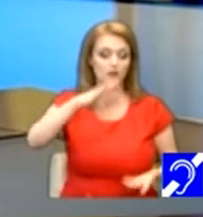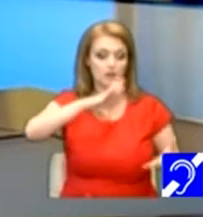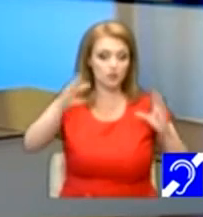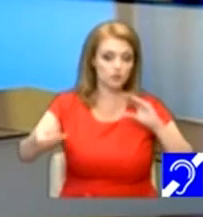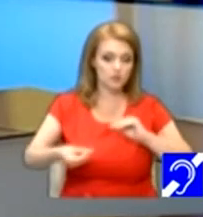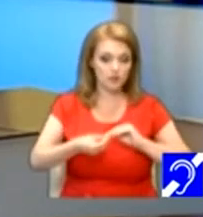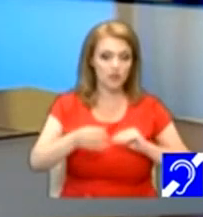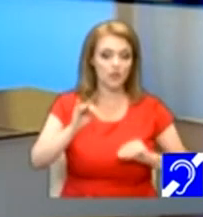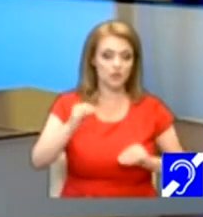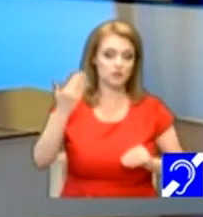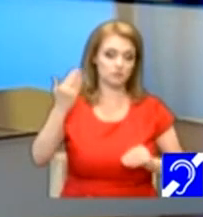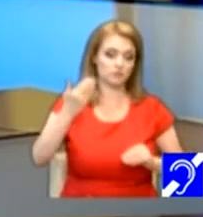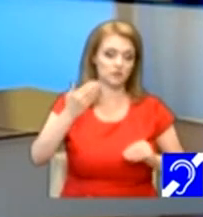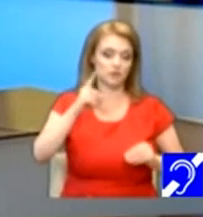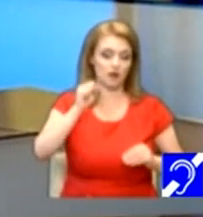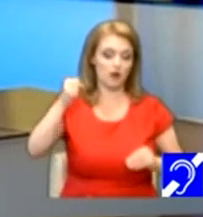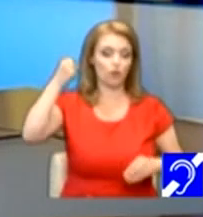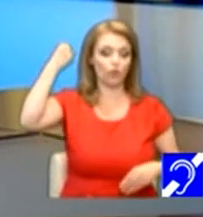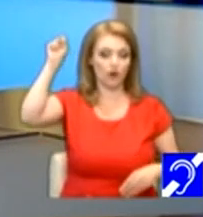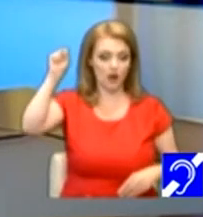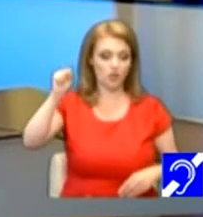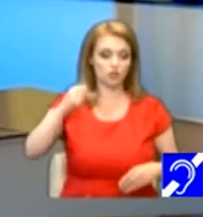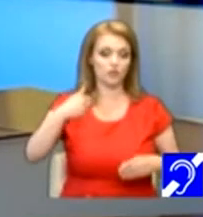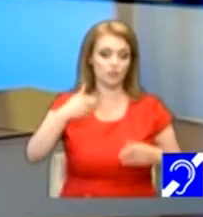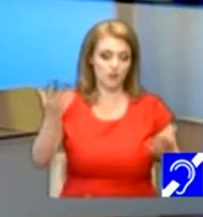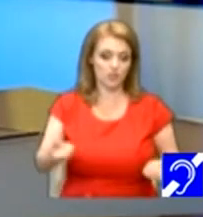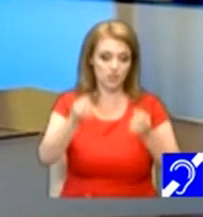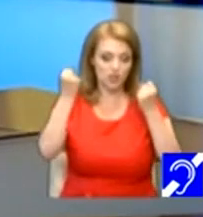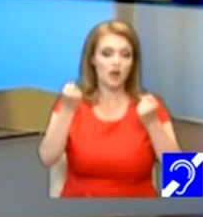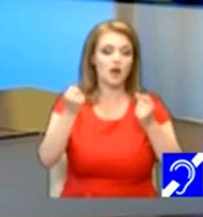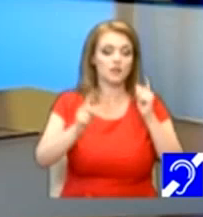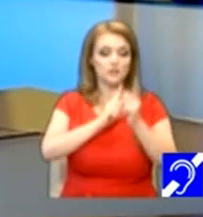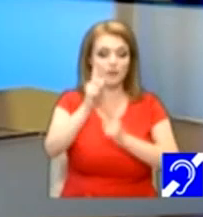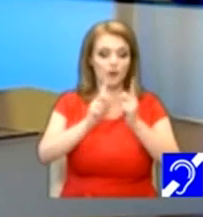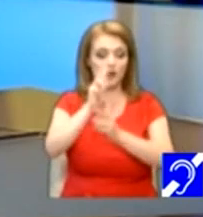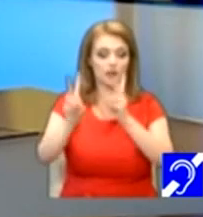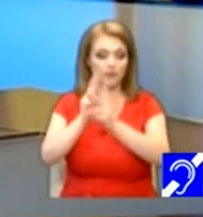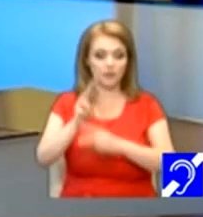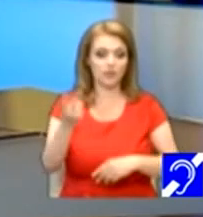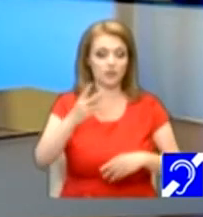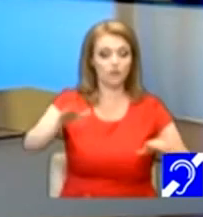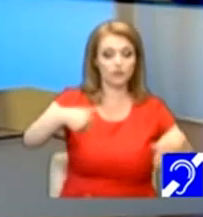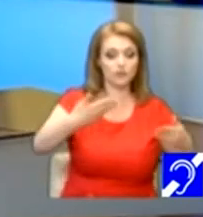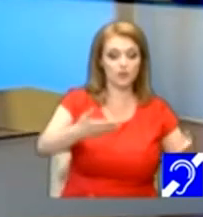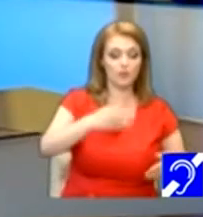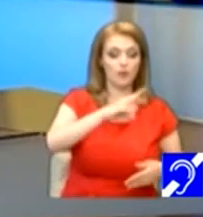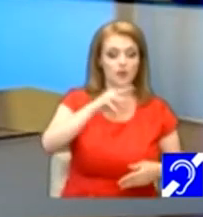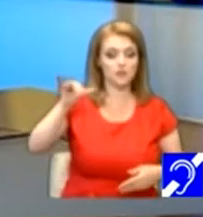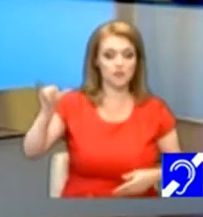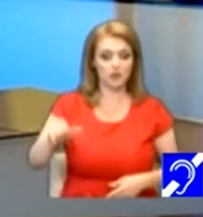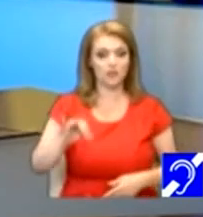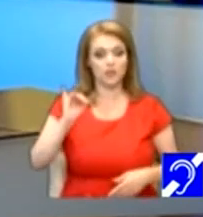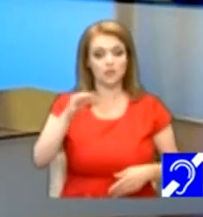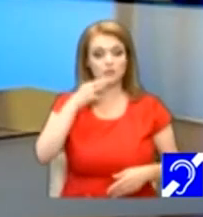dovadă și pentru curajul de a susține proiectele de reformă. Cei doi oficiali au felicitat-o pe Maia Sandu pentru victorie și au